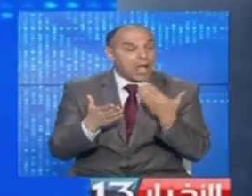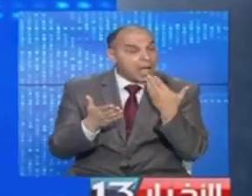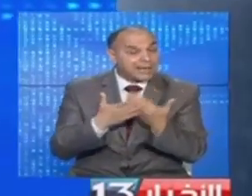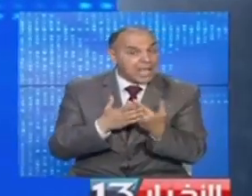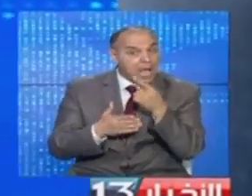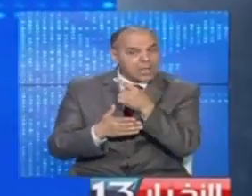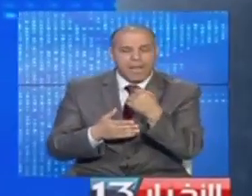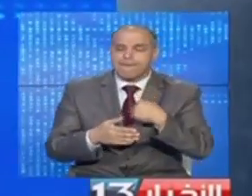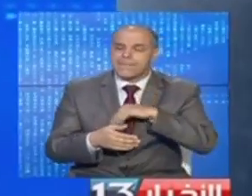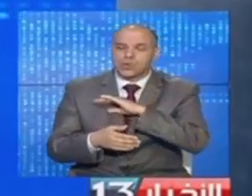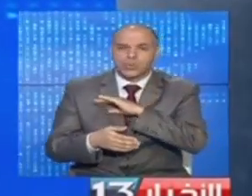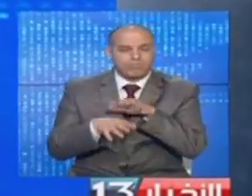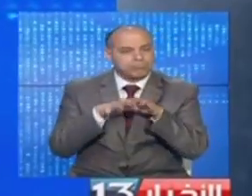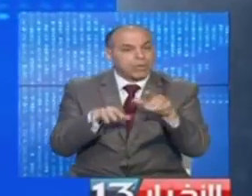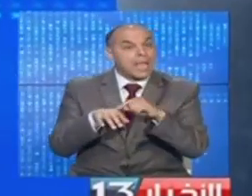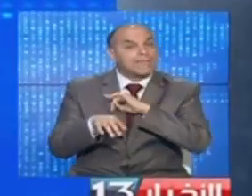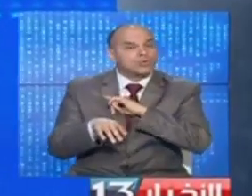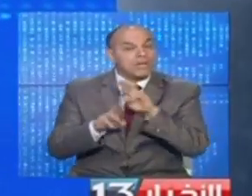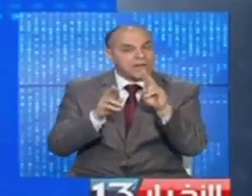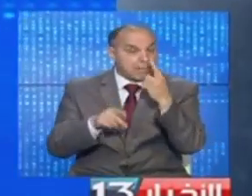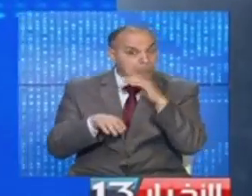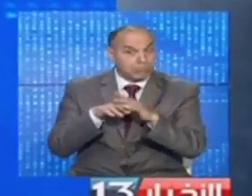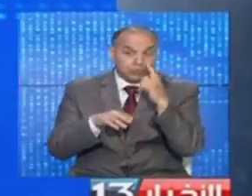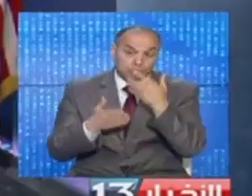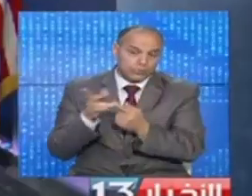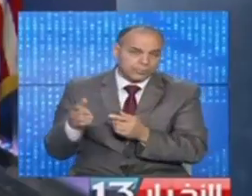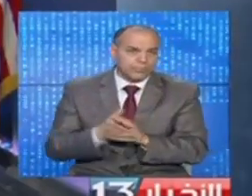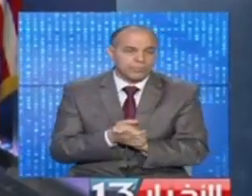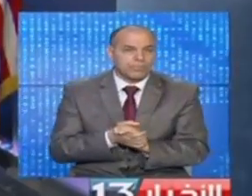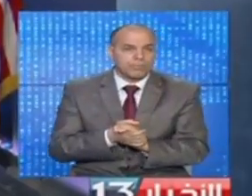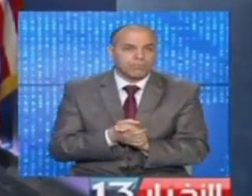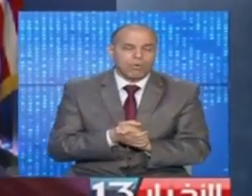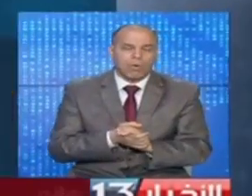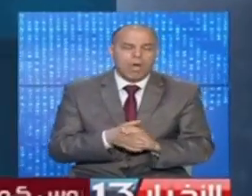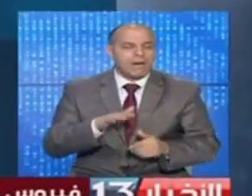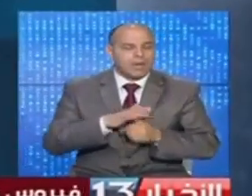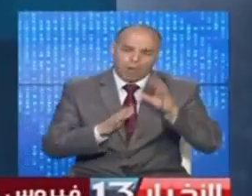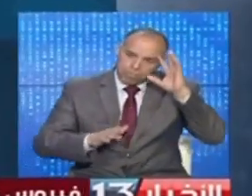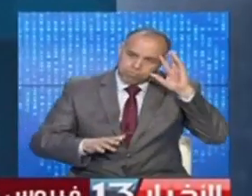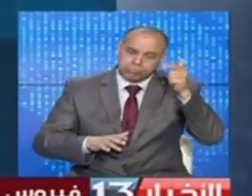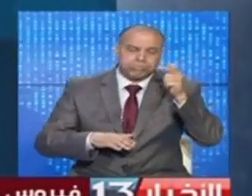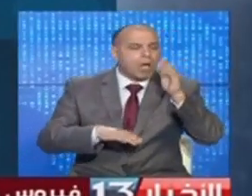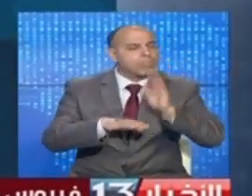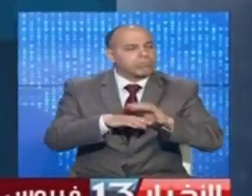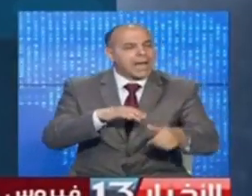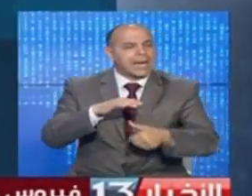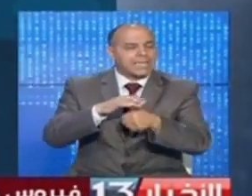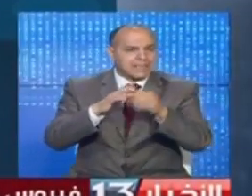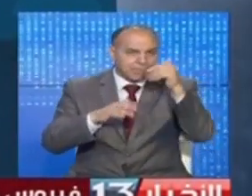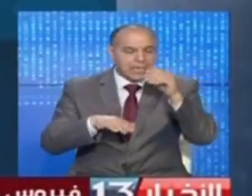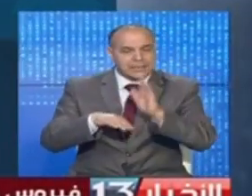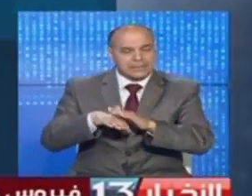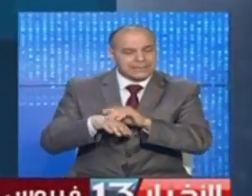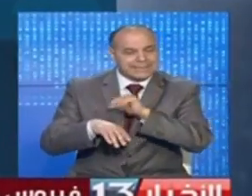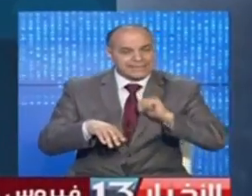أنها مسؤولة عن نشر الوبائي في العالم. مصاعدا من لهجته حذر الرئيس الأمريكي دونالد ترامب الصين